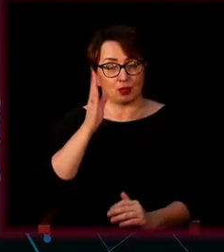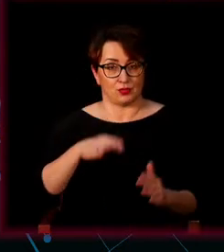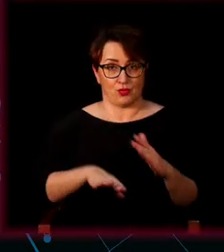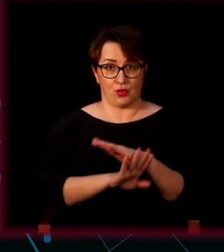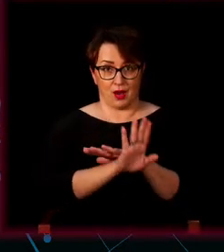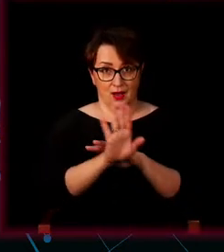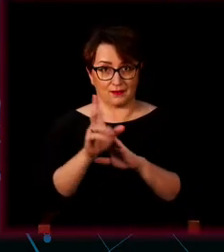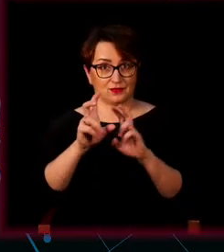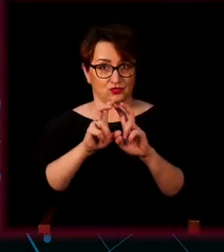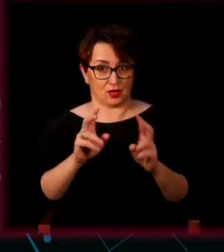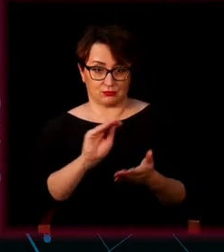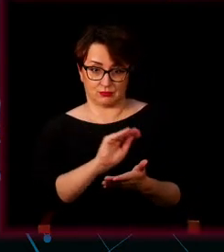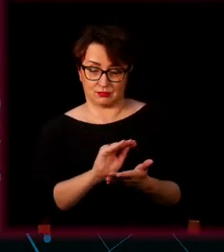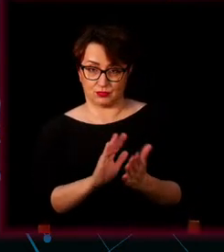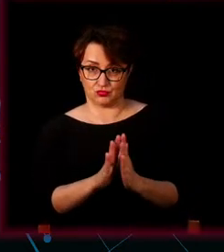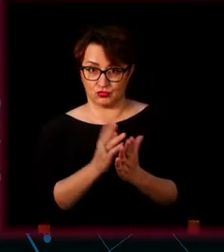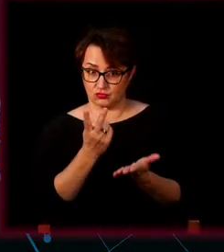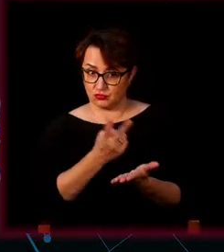w trakcie,